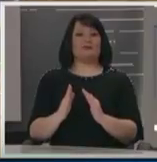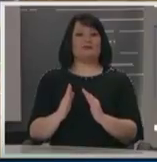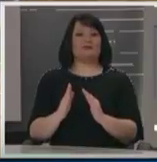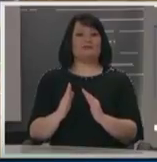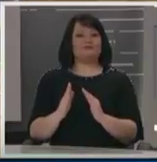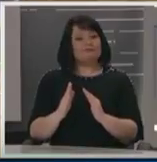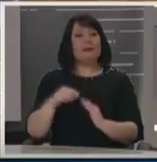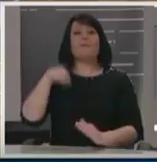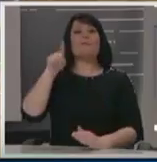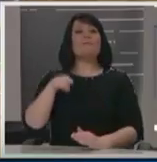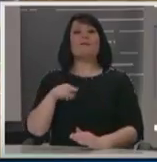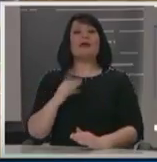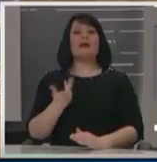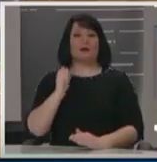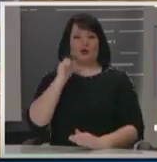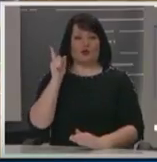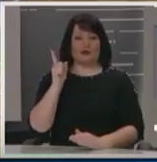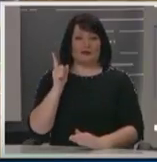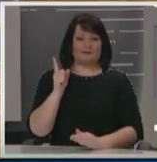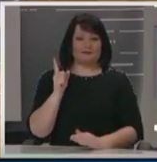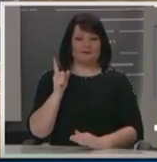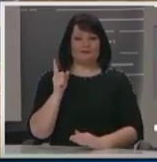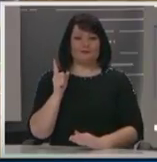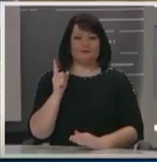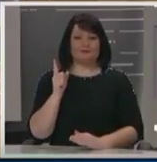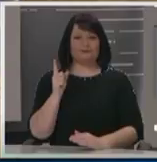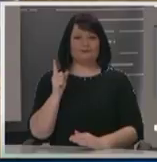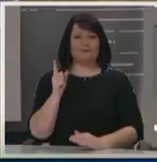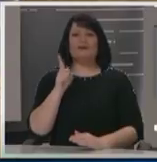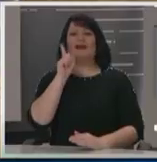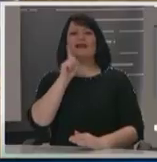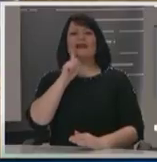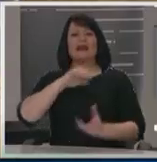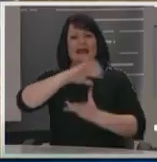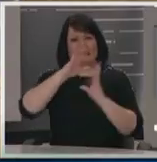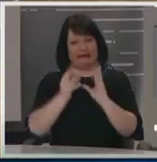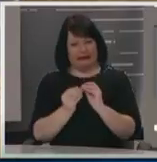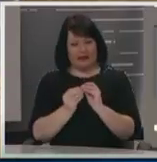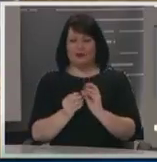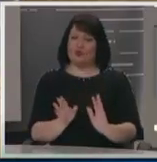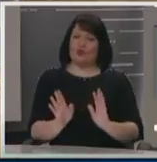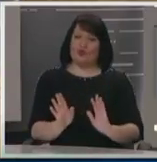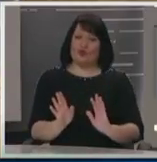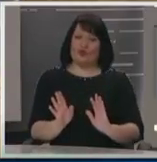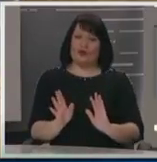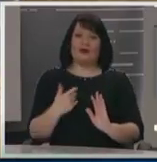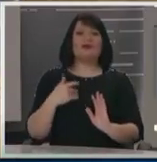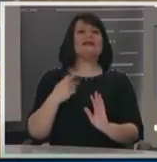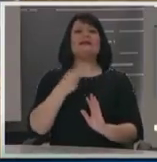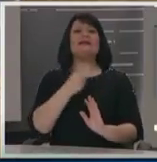μέρα που γιορτάζουμε όχι τη μέρα της γυναίκας γενικά, αλλά τους